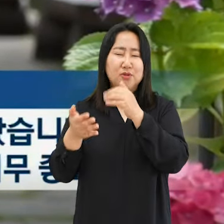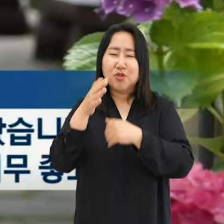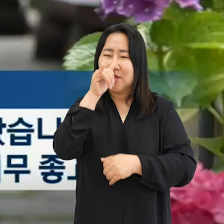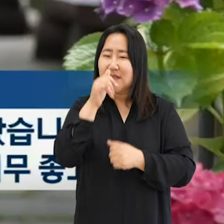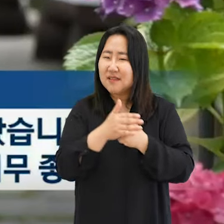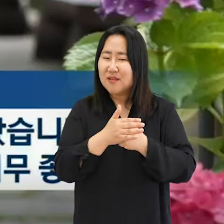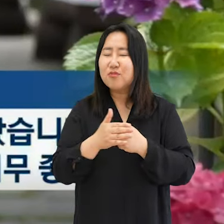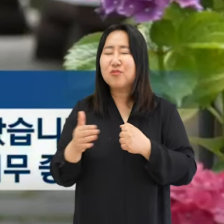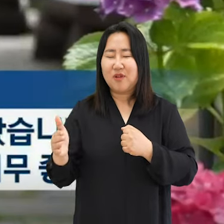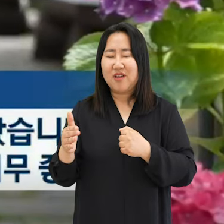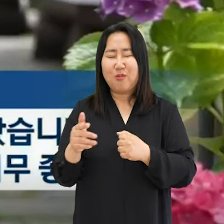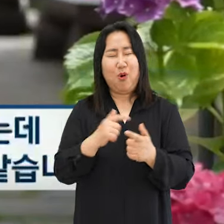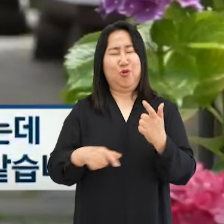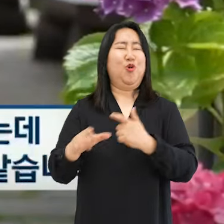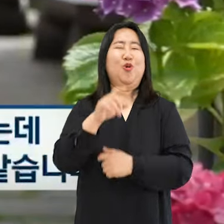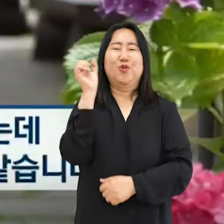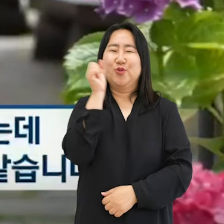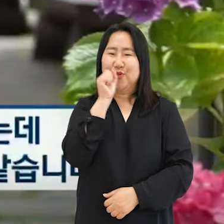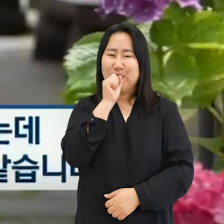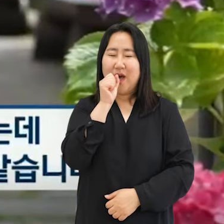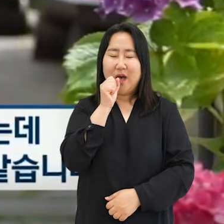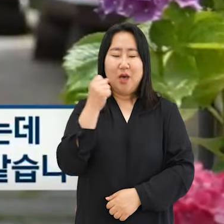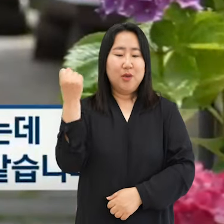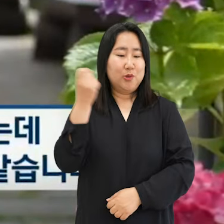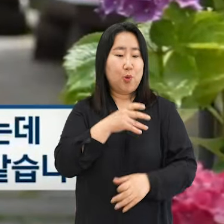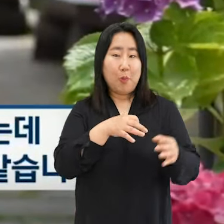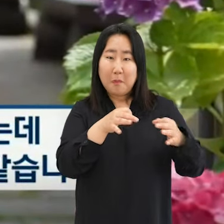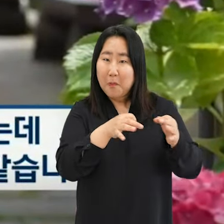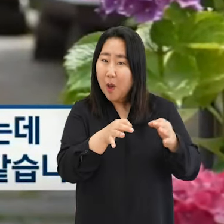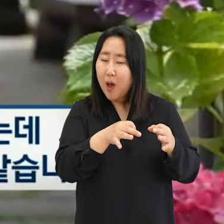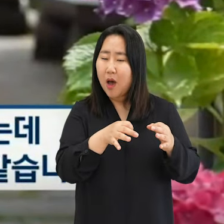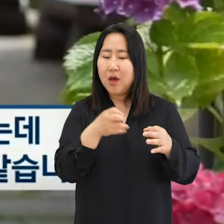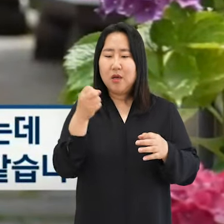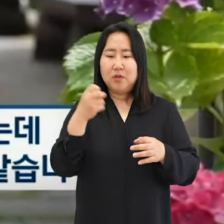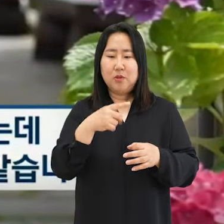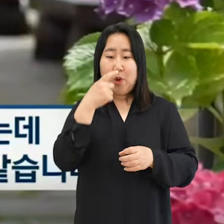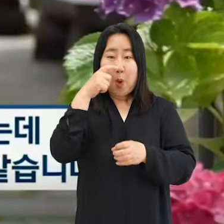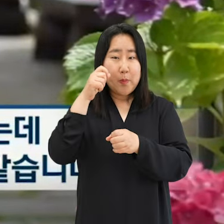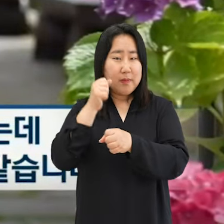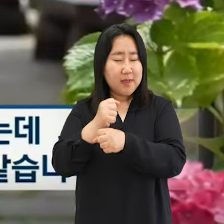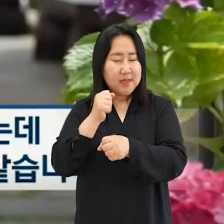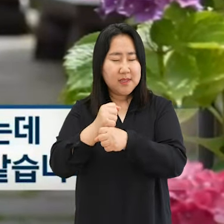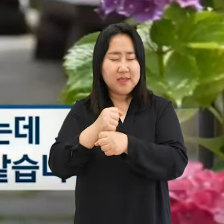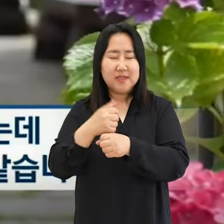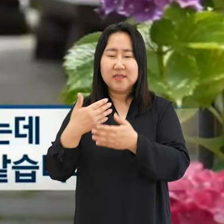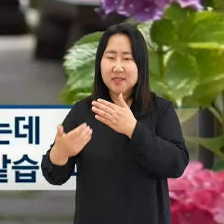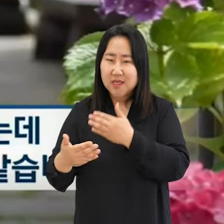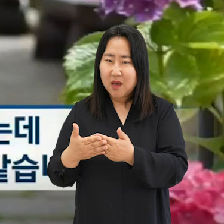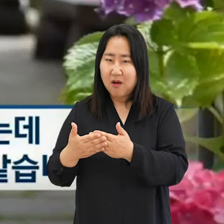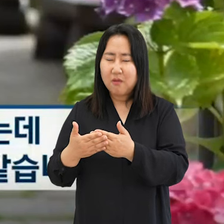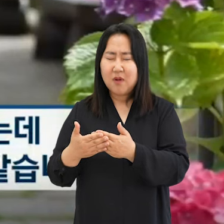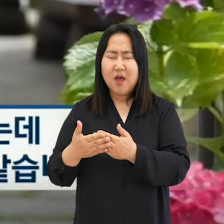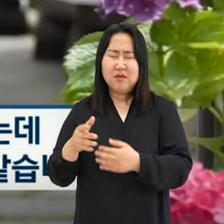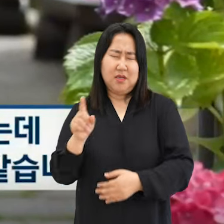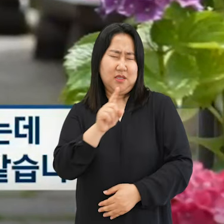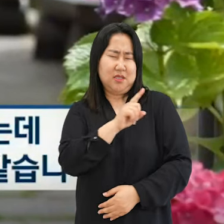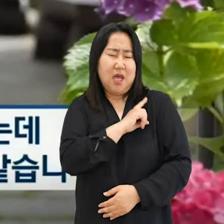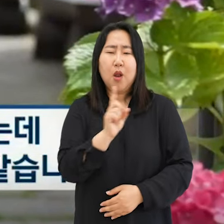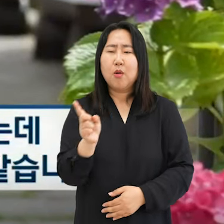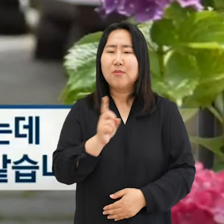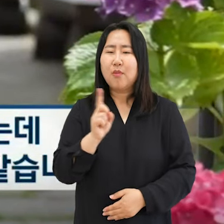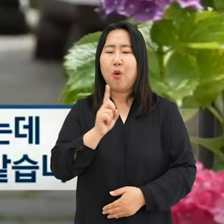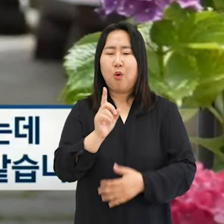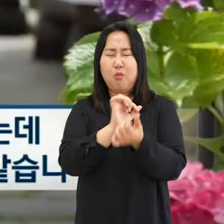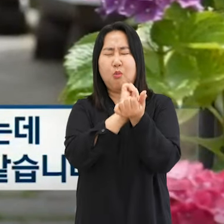돼서 너무 좋고요. 여기 플리마켓 구경도 하고 바리스타 체험도 할 수 있어서 너무 좋았는데 그